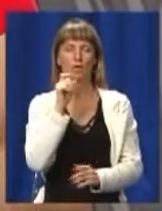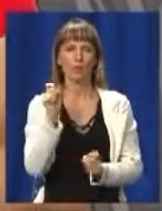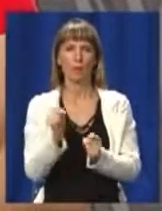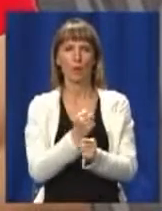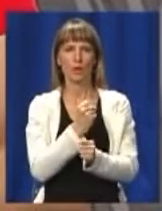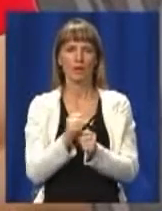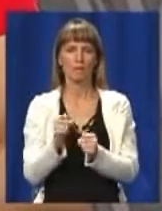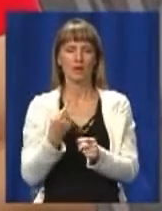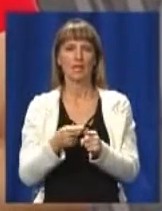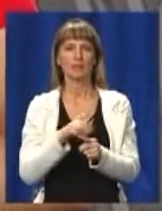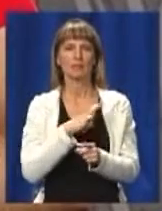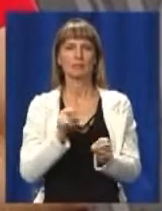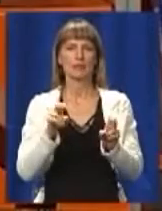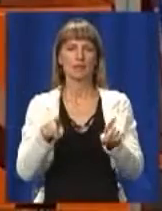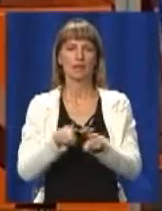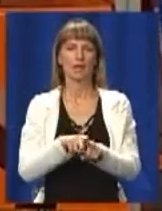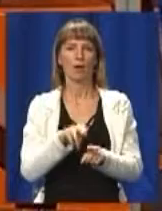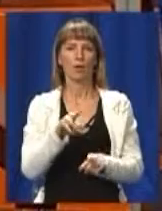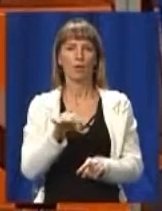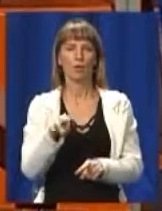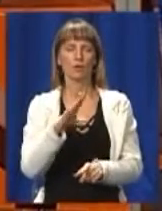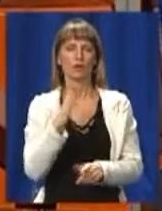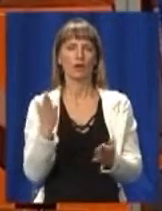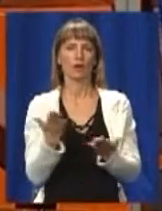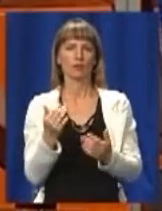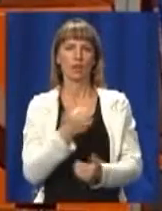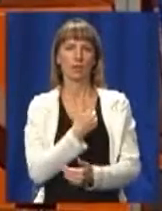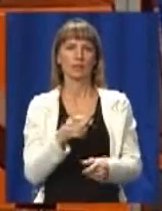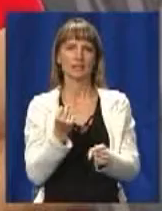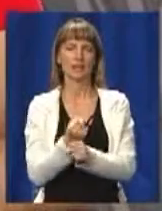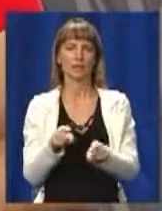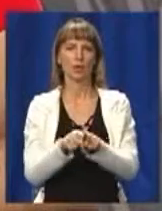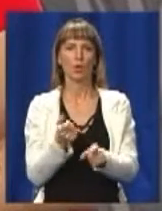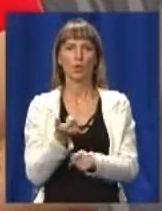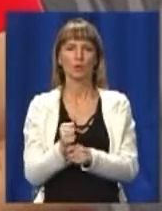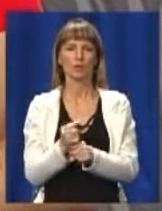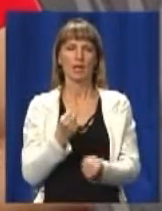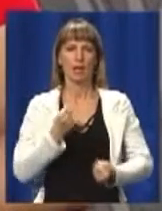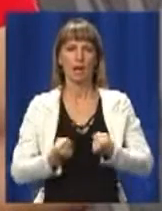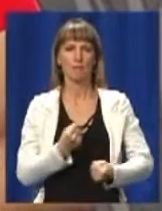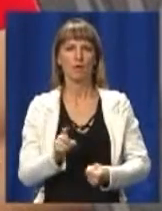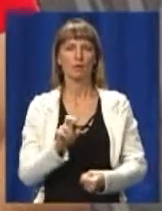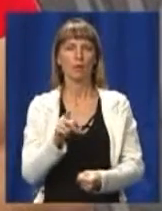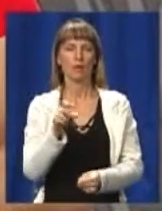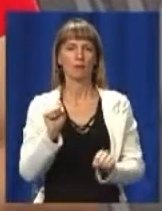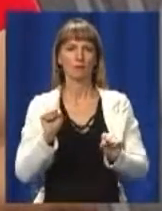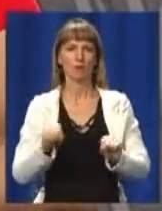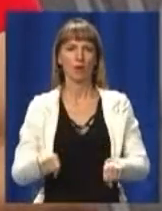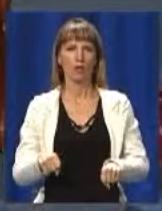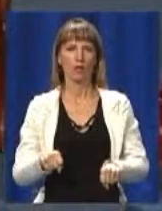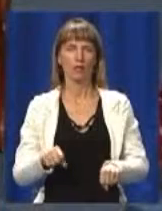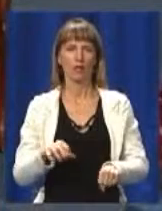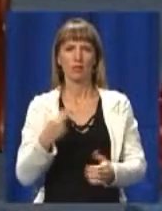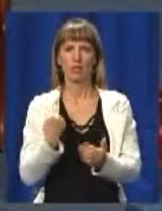Навіть так. Це спеціальна була така порода, яку намагалися зробити саме такою, знаєш, дуже-дуже міцною. Для того вона була просто